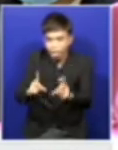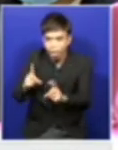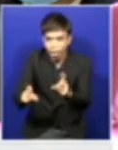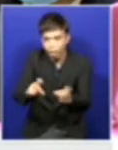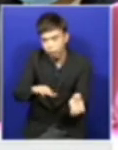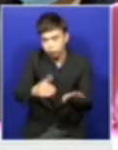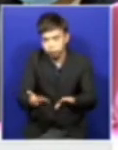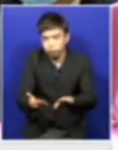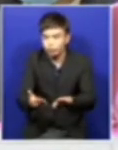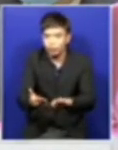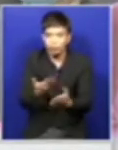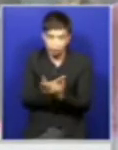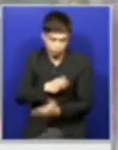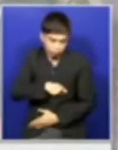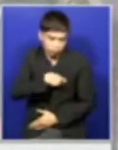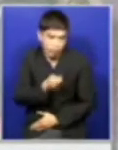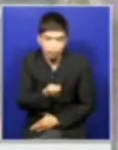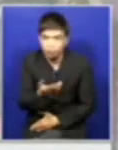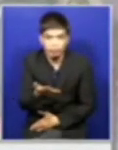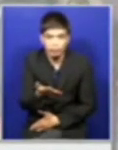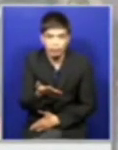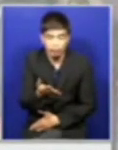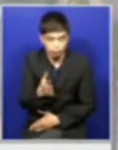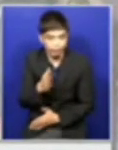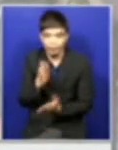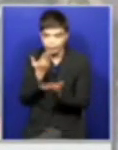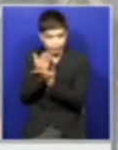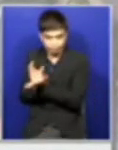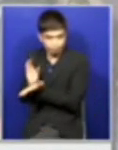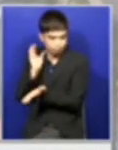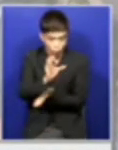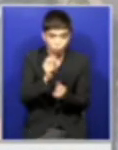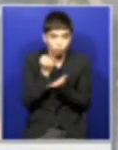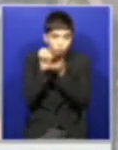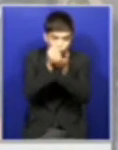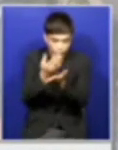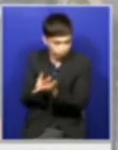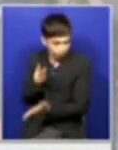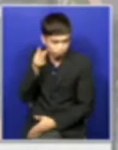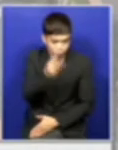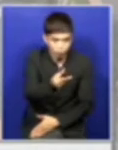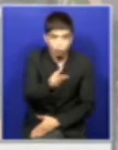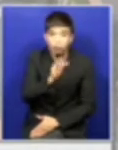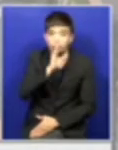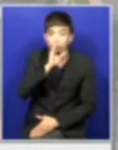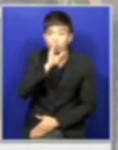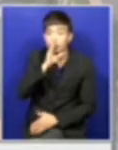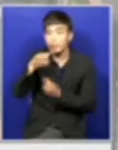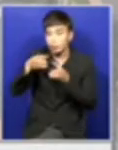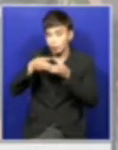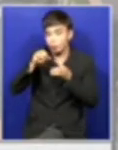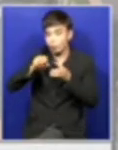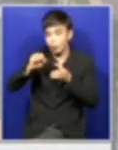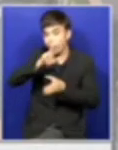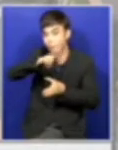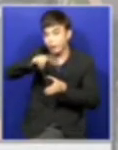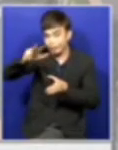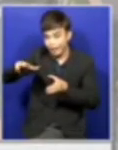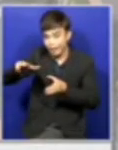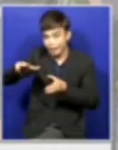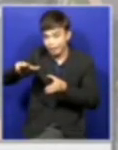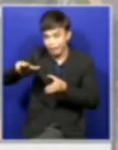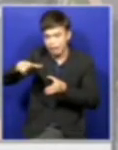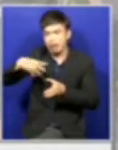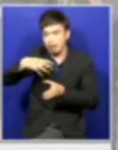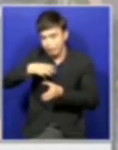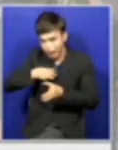วันนี้ไม่มีทุนครับให้ไปเลยได้ไหมครับวันนี้นี่ถ้าเป็นพรรคเพื่อไทยนะครับเราบอกว่าเราจะช่วยครอบ